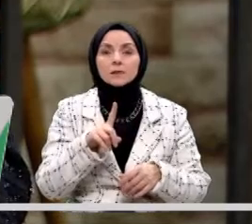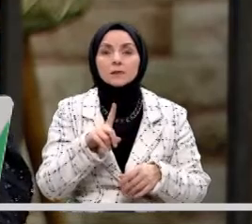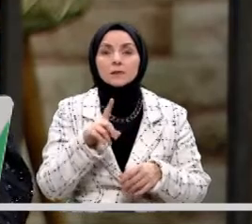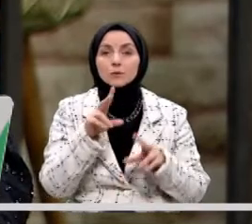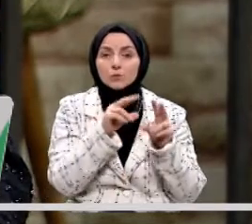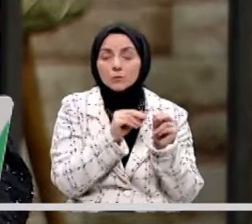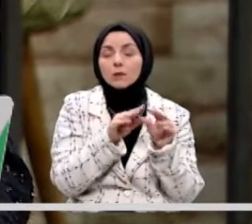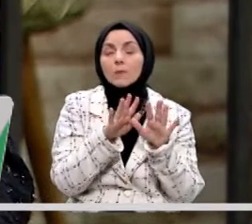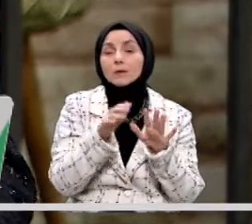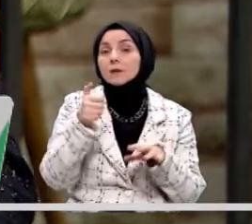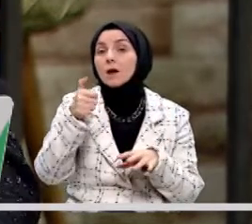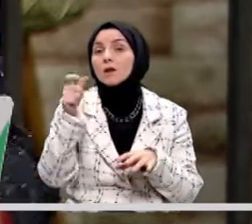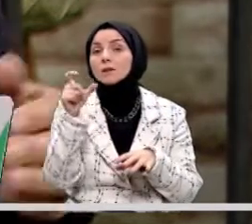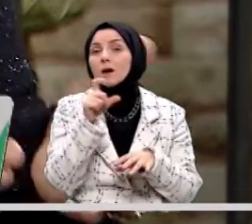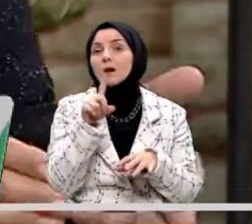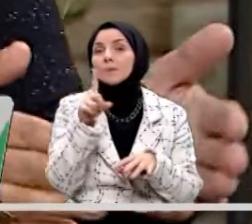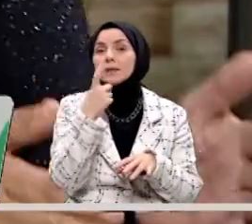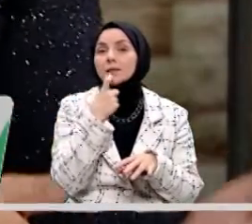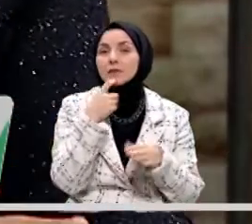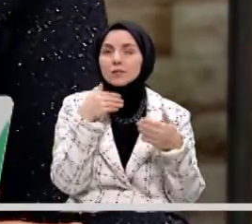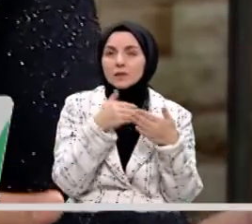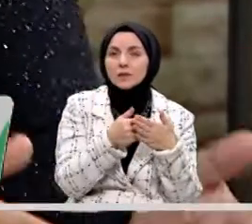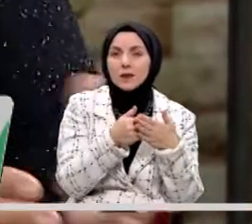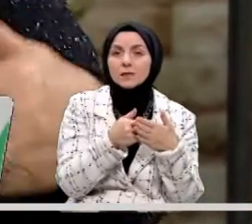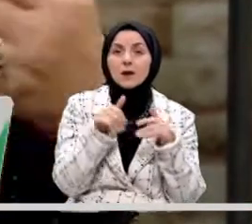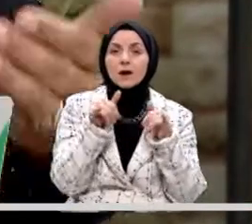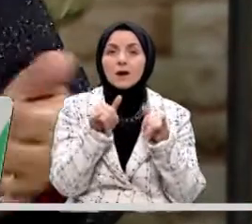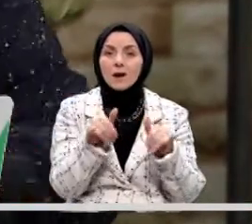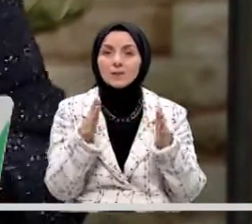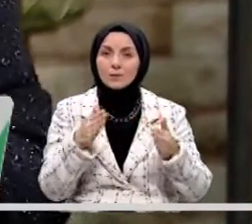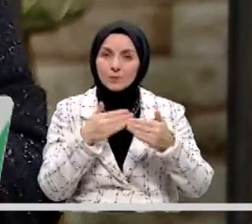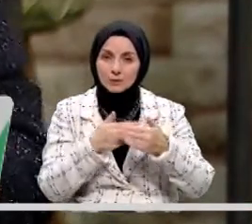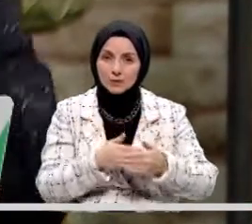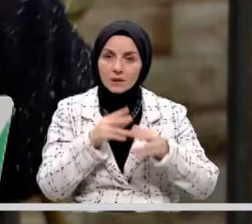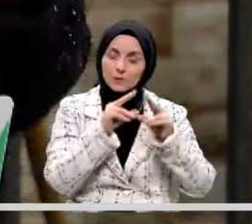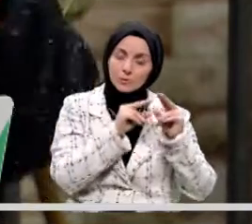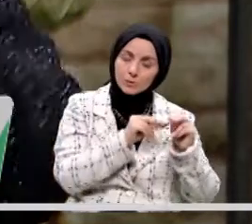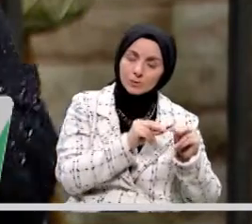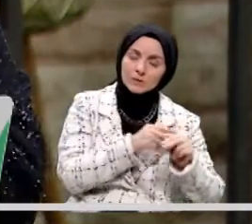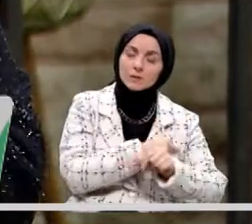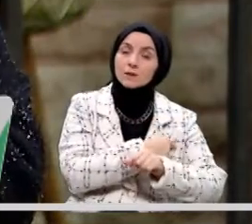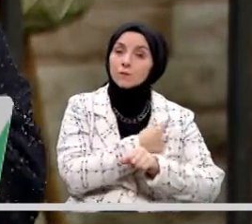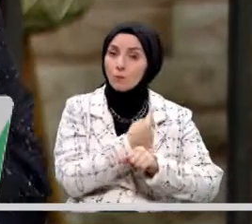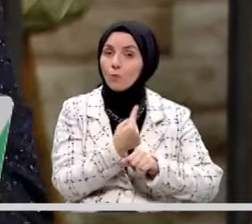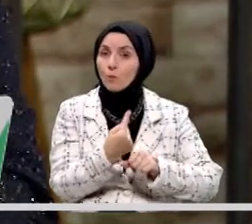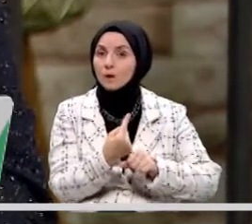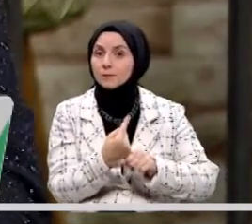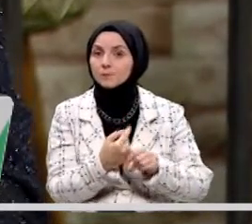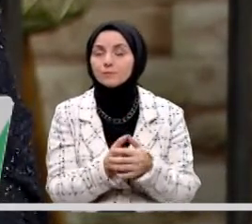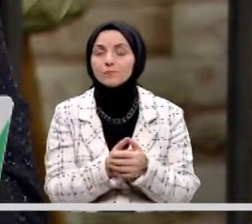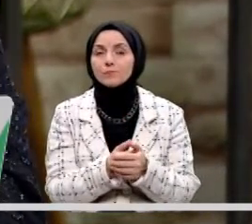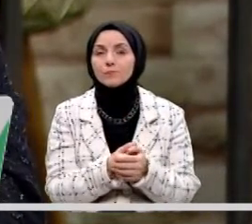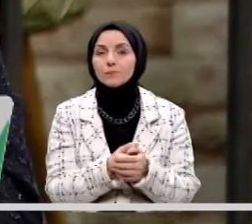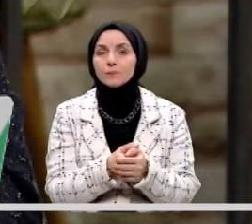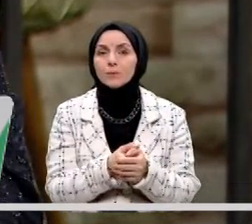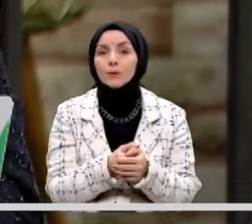kadar bebek ya Hani normalde aynı odada yine anne babanın kontrolünde olması lazım gider gelirsiniz odasına O zaman çocuk